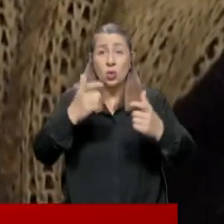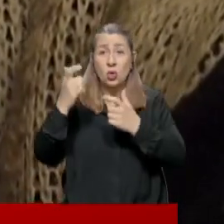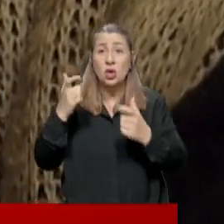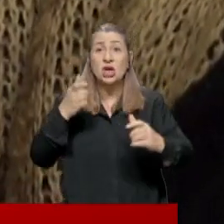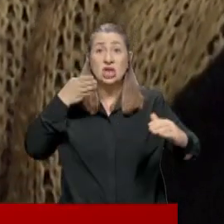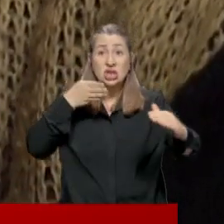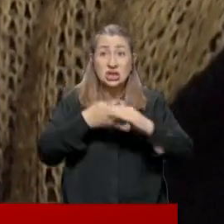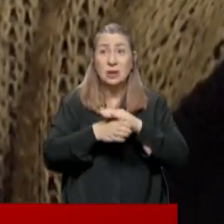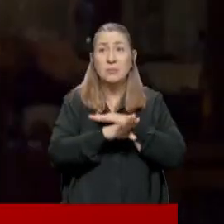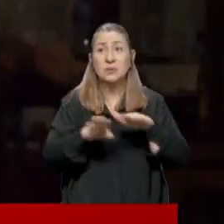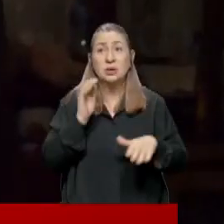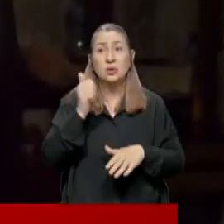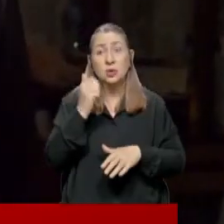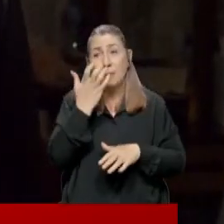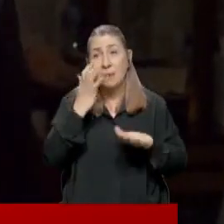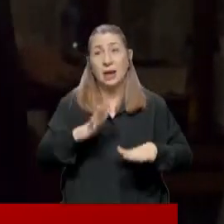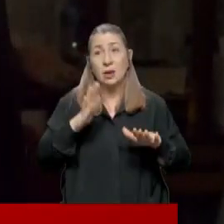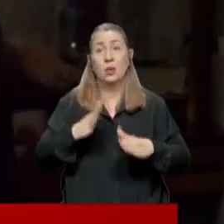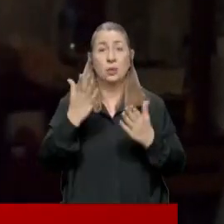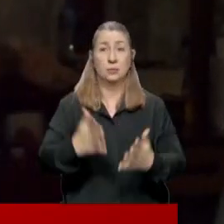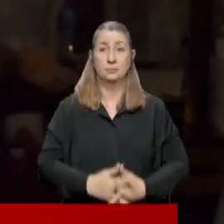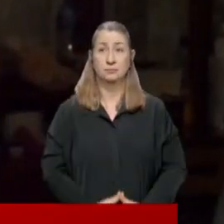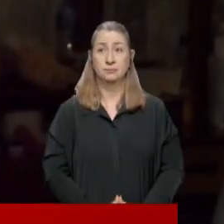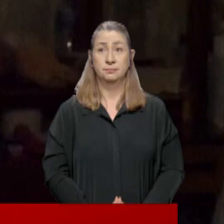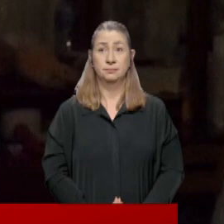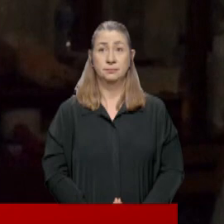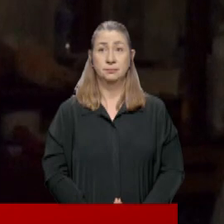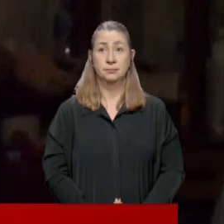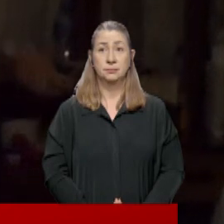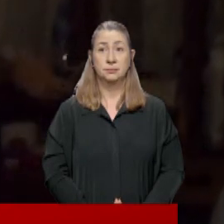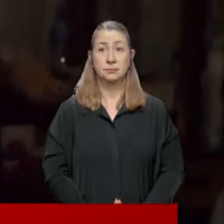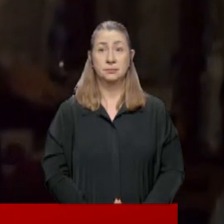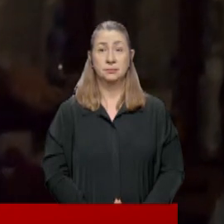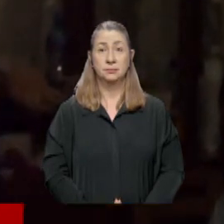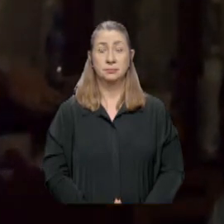işgalin biteceği günü bekliyorlar.